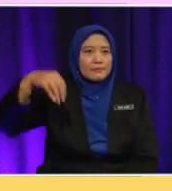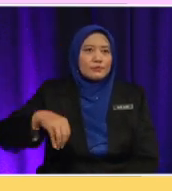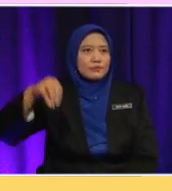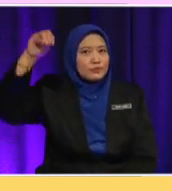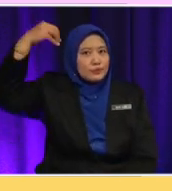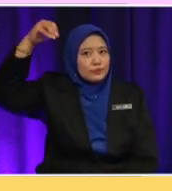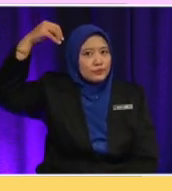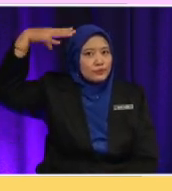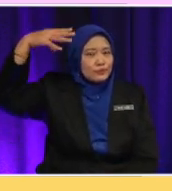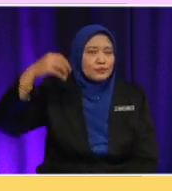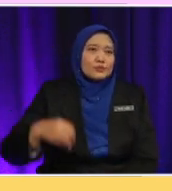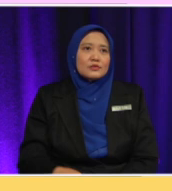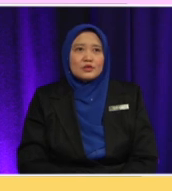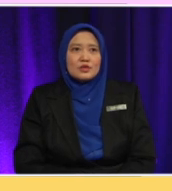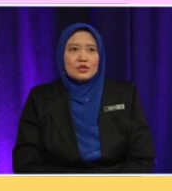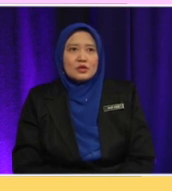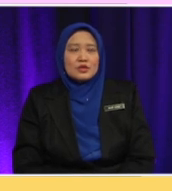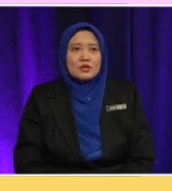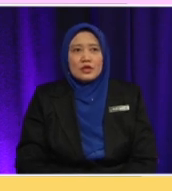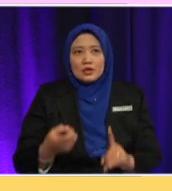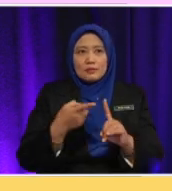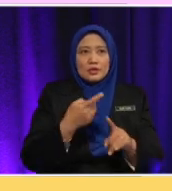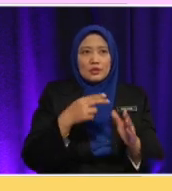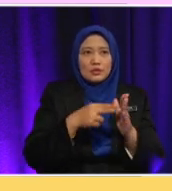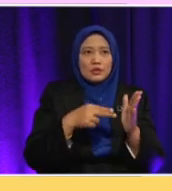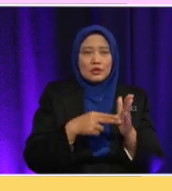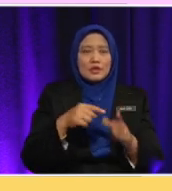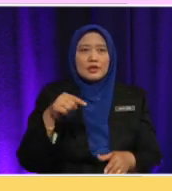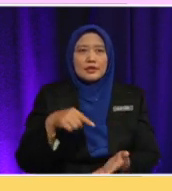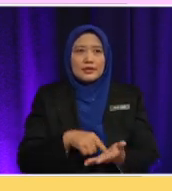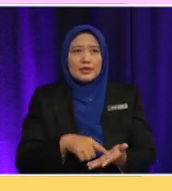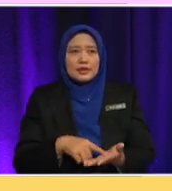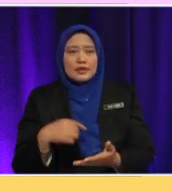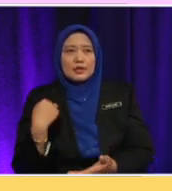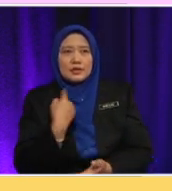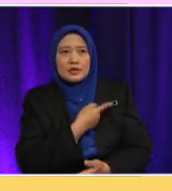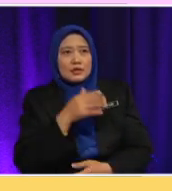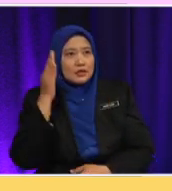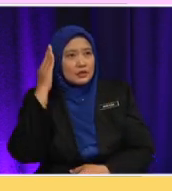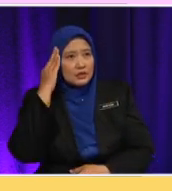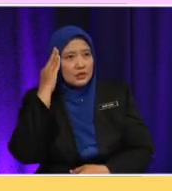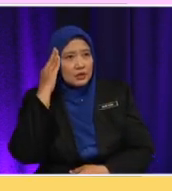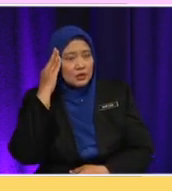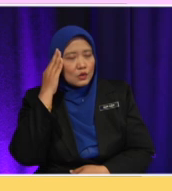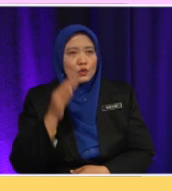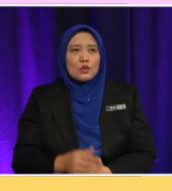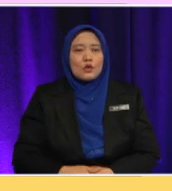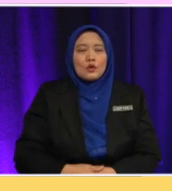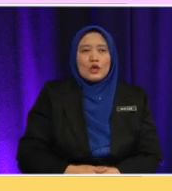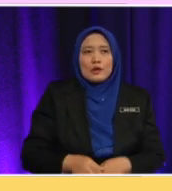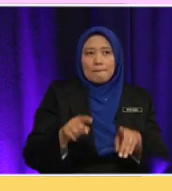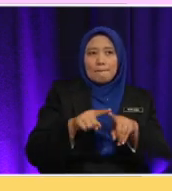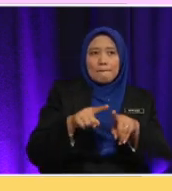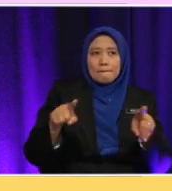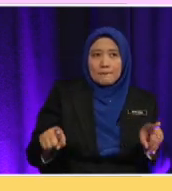tersebut sebenarnya kita udah tahulah Apa perbedaan Sebenarnya bukan sekadar susunannya saja susunan itu